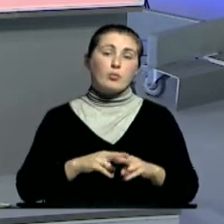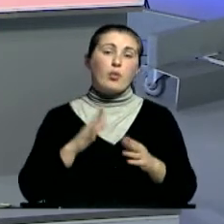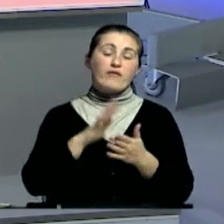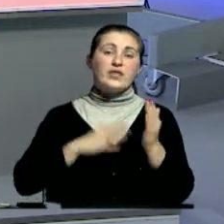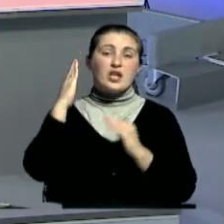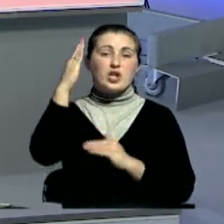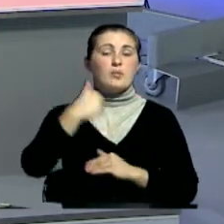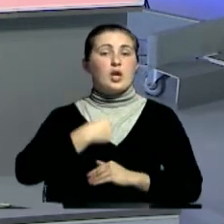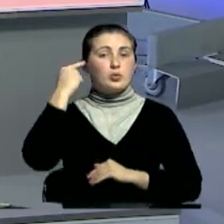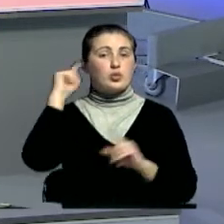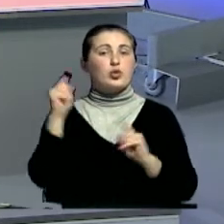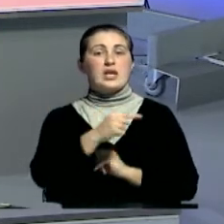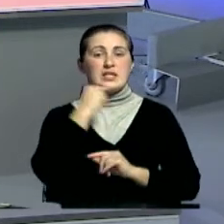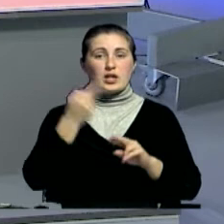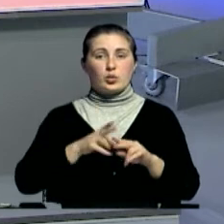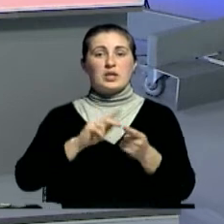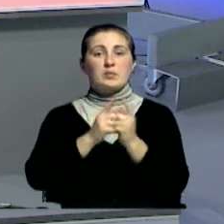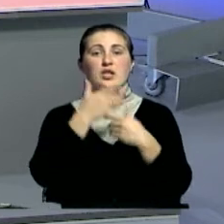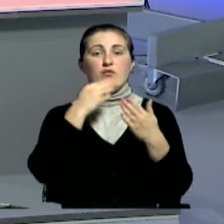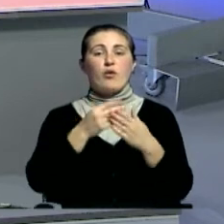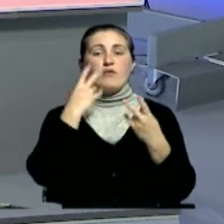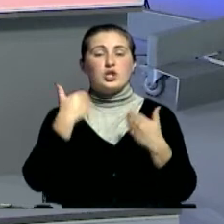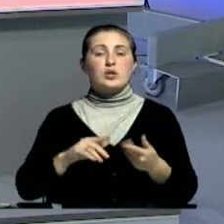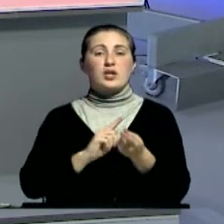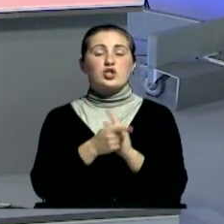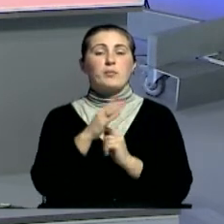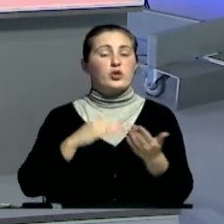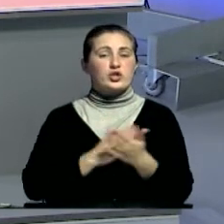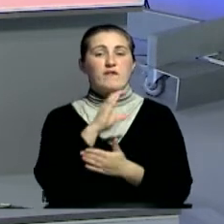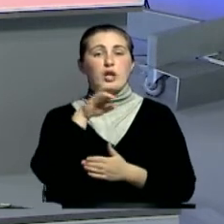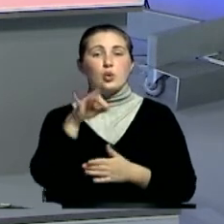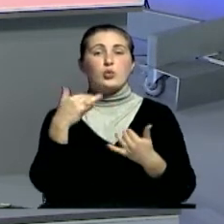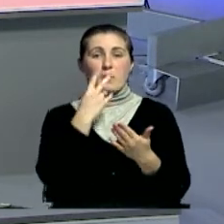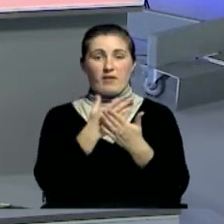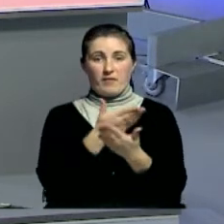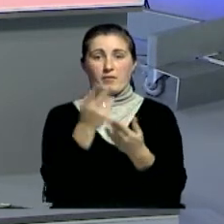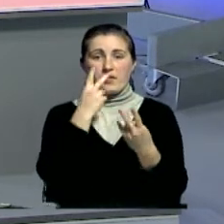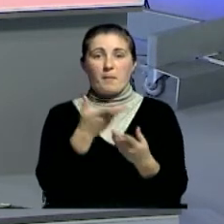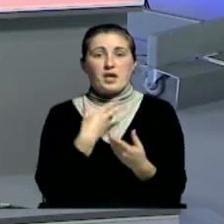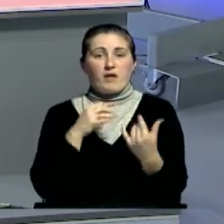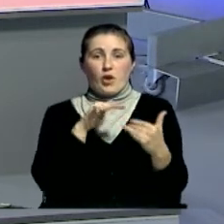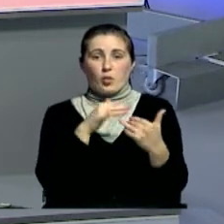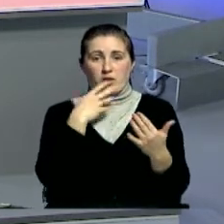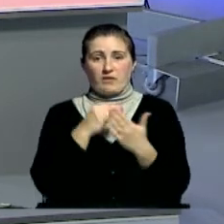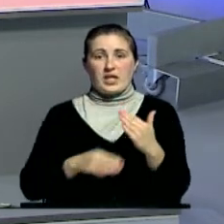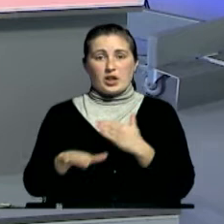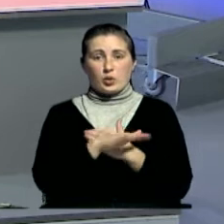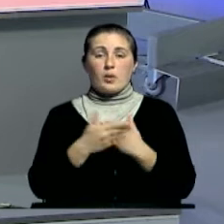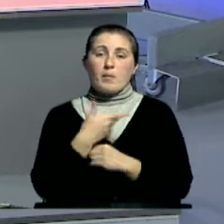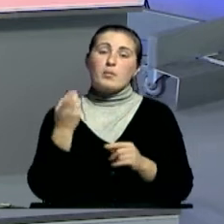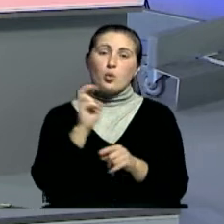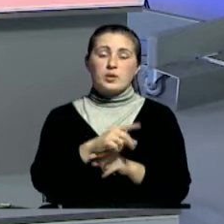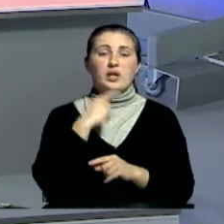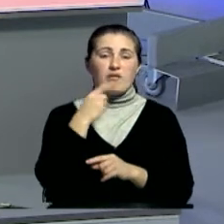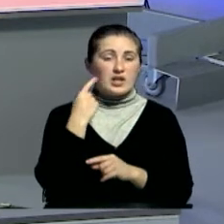дальнейшем, я думаю, что Россия, которая изменила свой внешнеполитический вектор и проявляет, уже вы видите, мы не воюем на своей территории. Мы приходим и говорим,